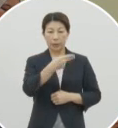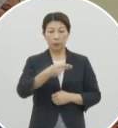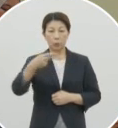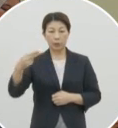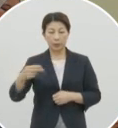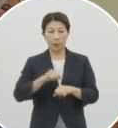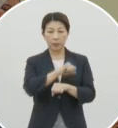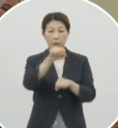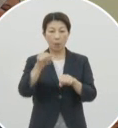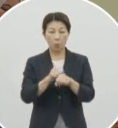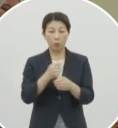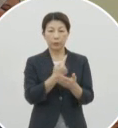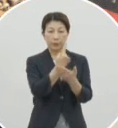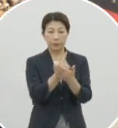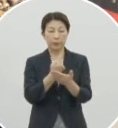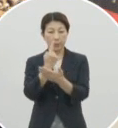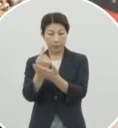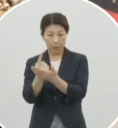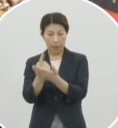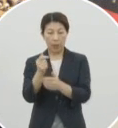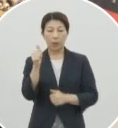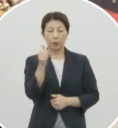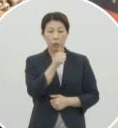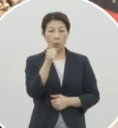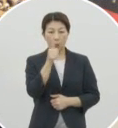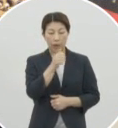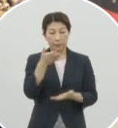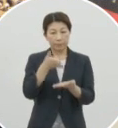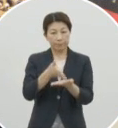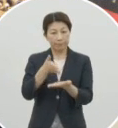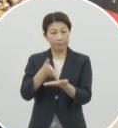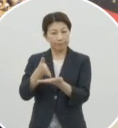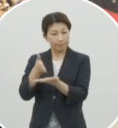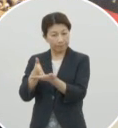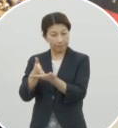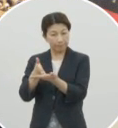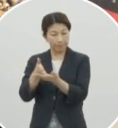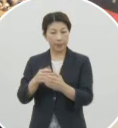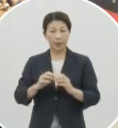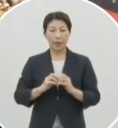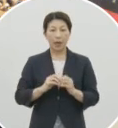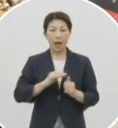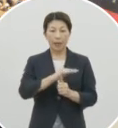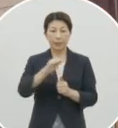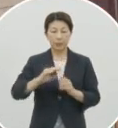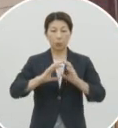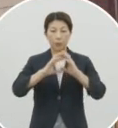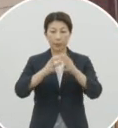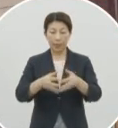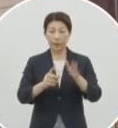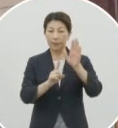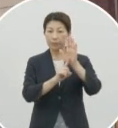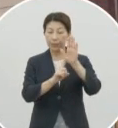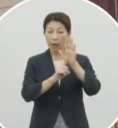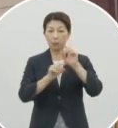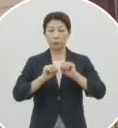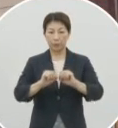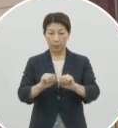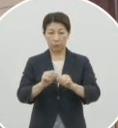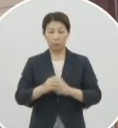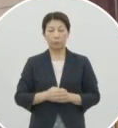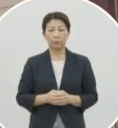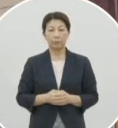ア、シンガポールなどに訪れ、海外でのプロモーションを行うことで愛知を世界に PR している